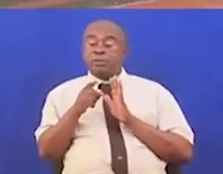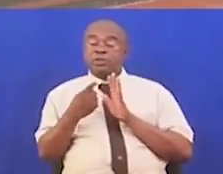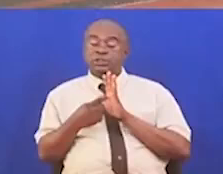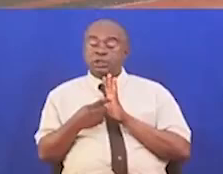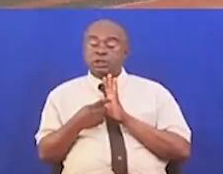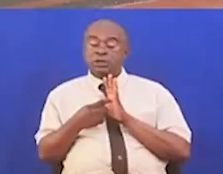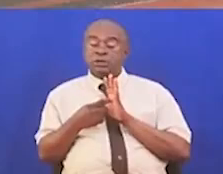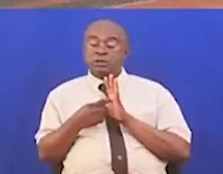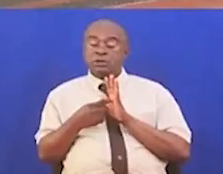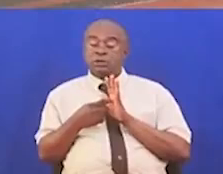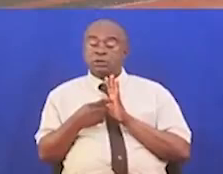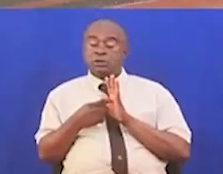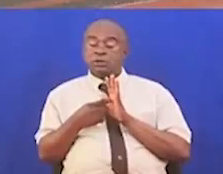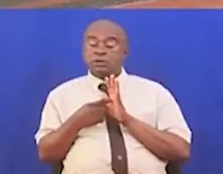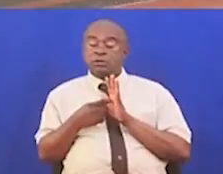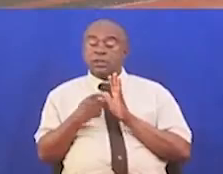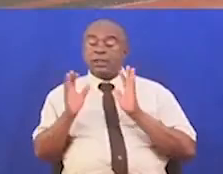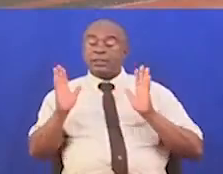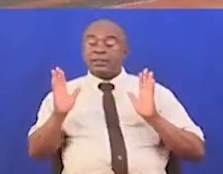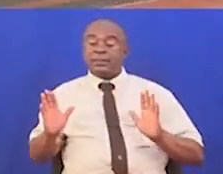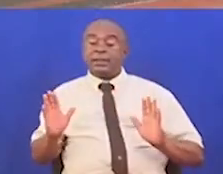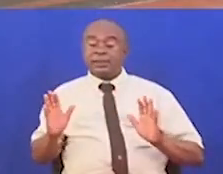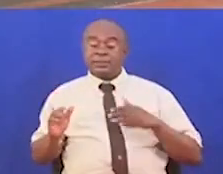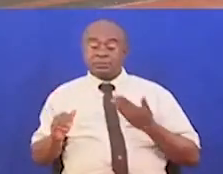27.6 na tayari